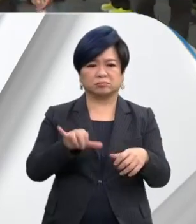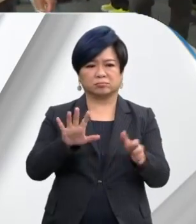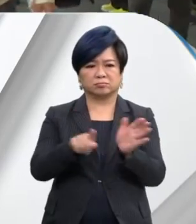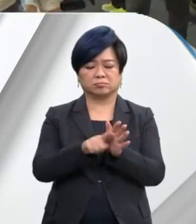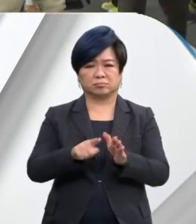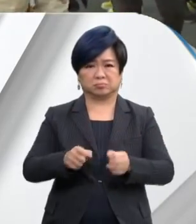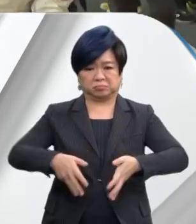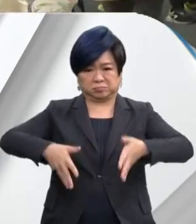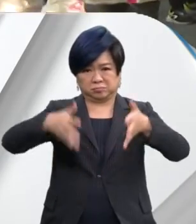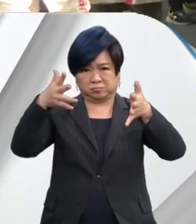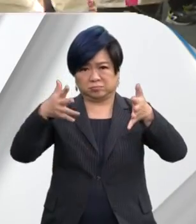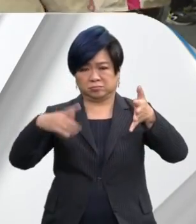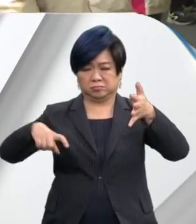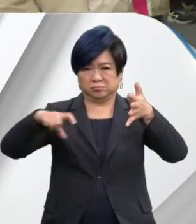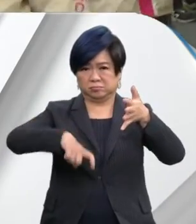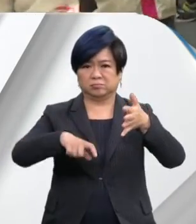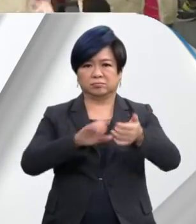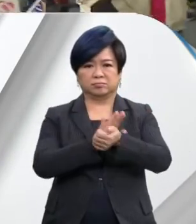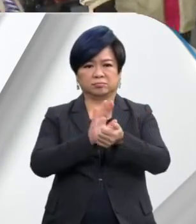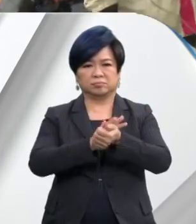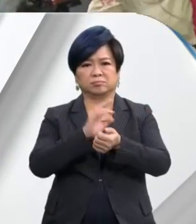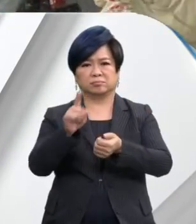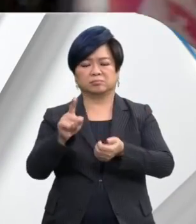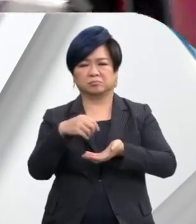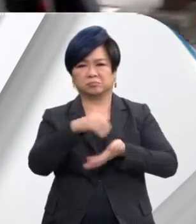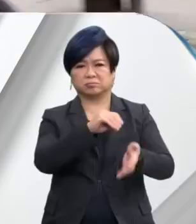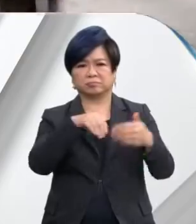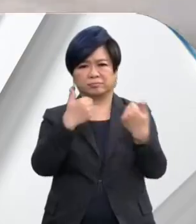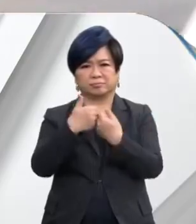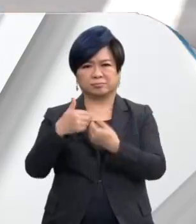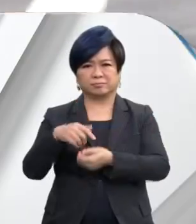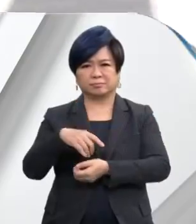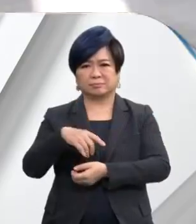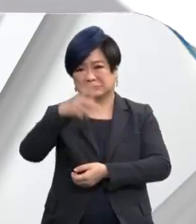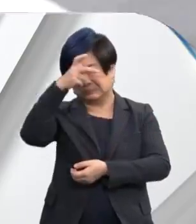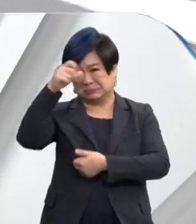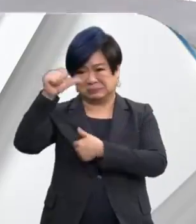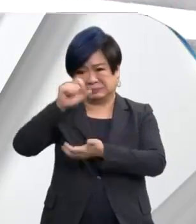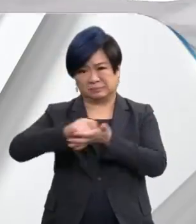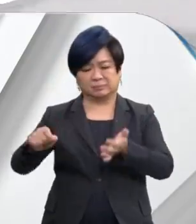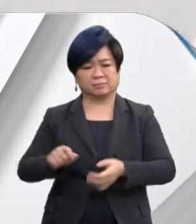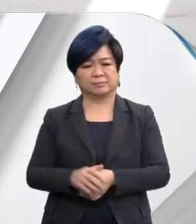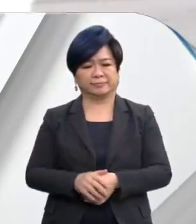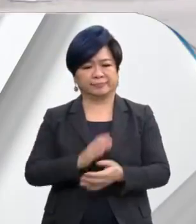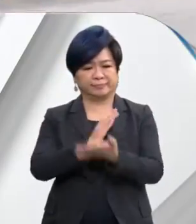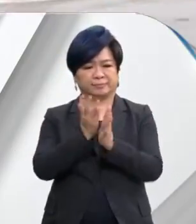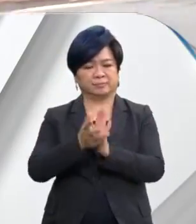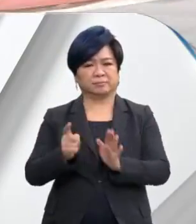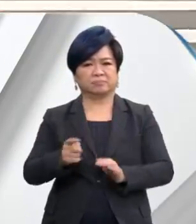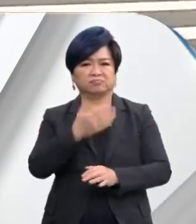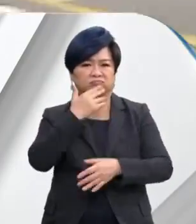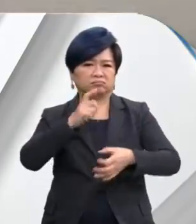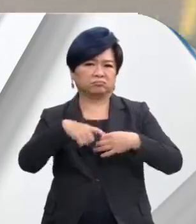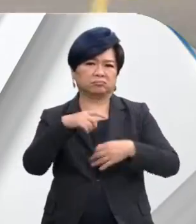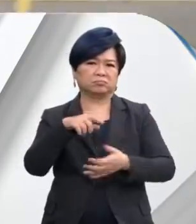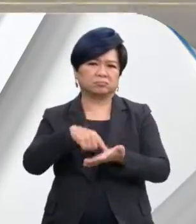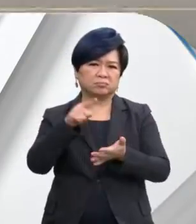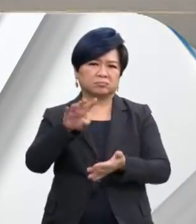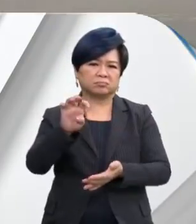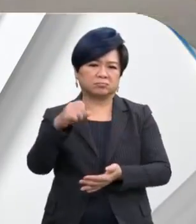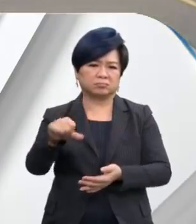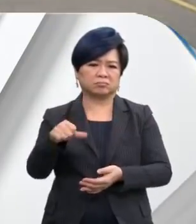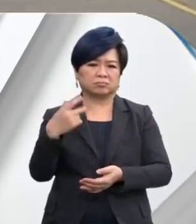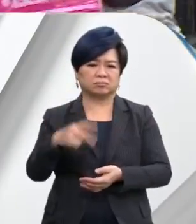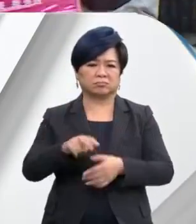面，为了帮客人送餐还要吃罚单。 外送人讲，底下大众主分担不超多45元，国家公共